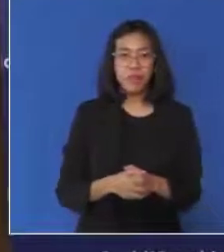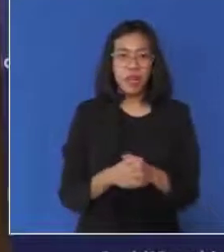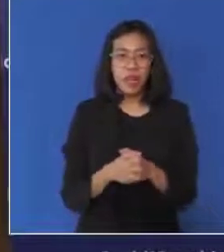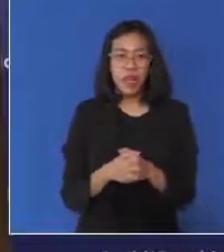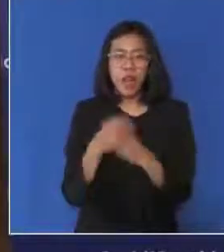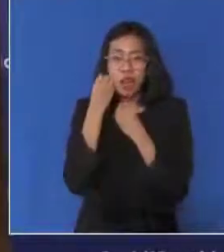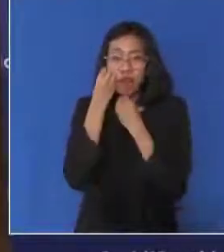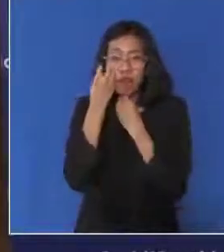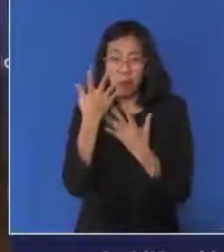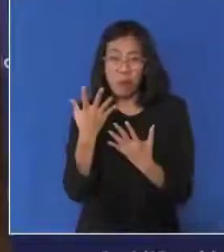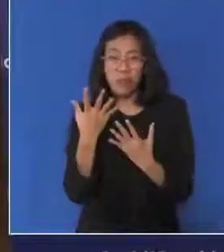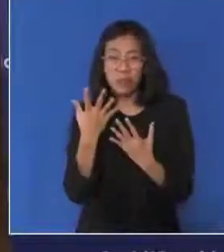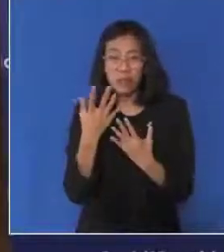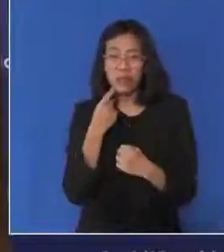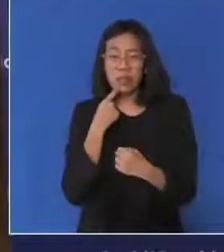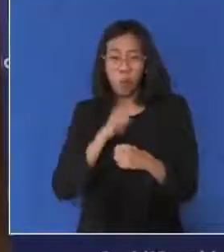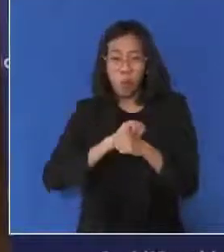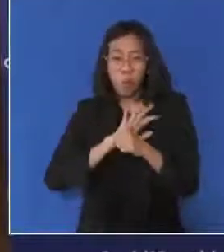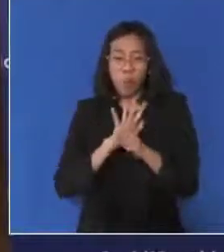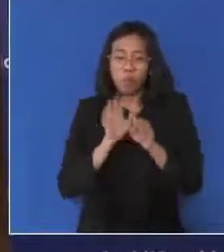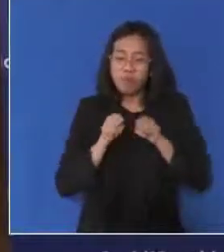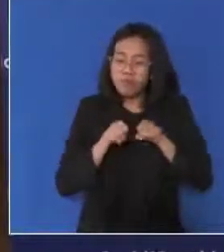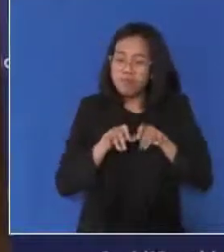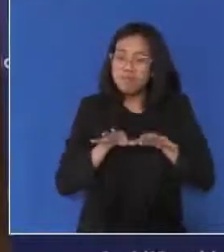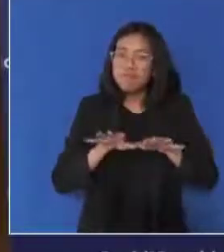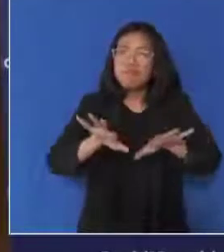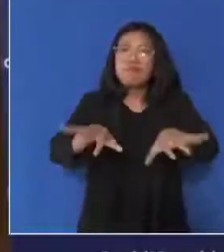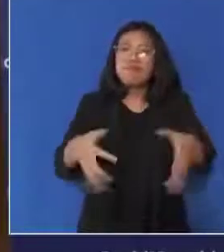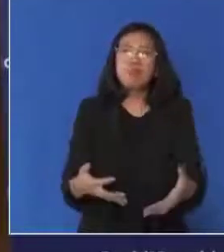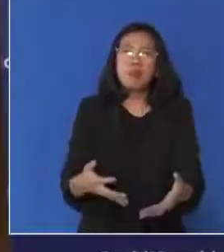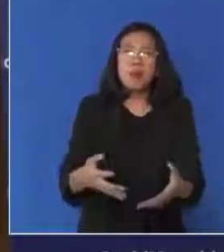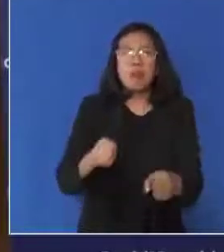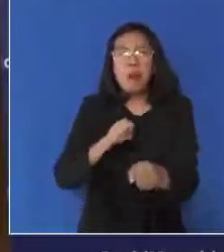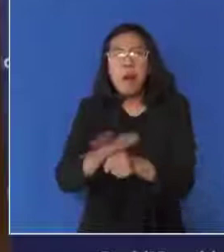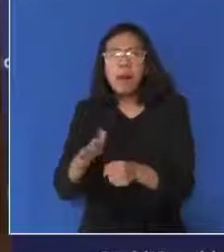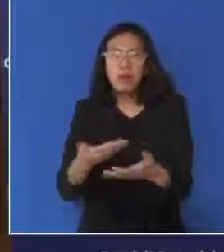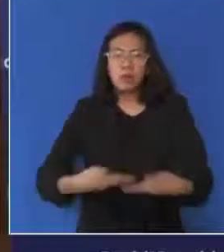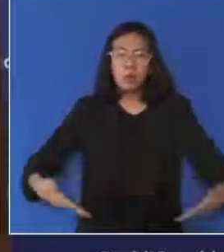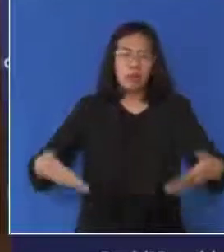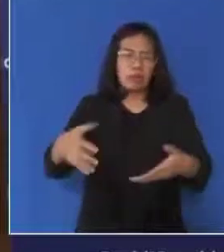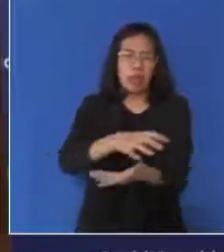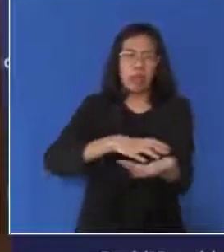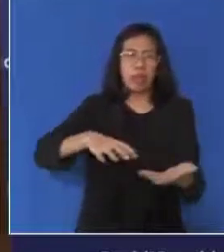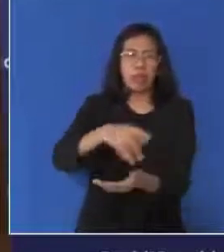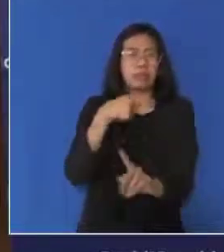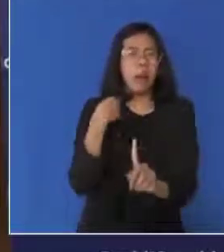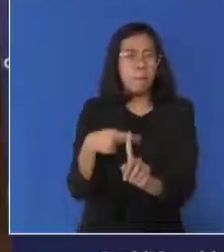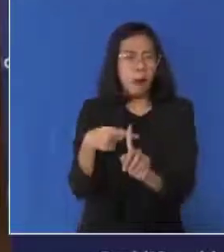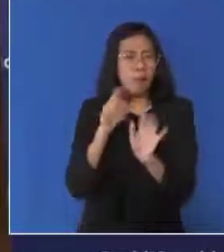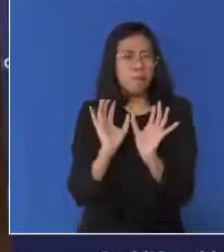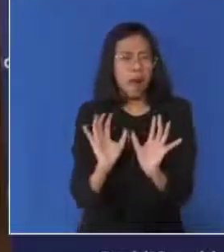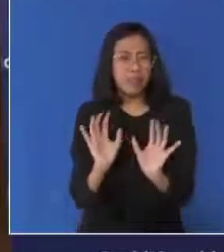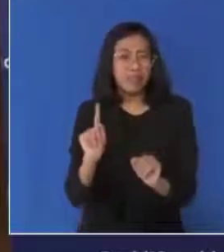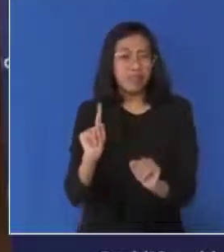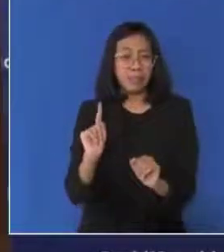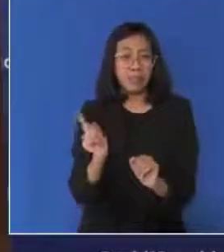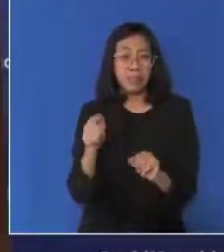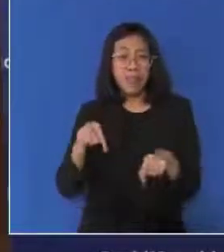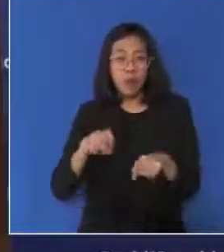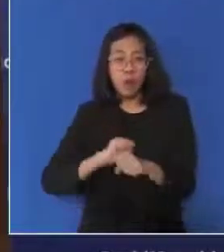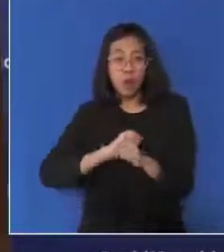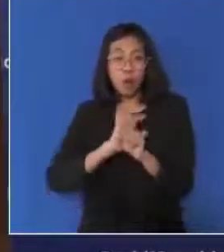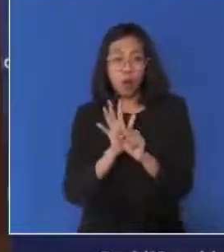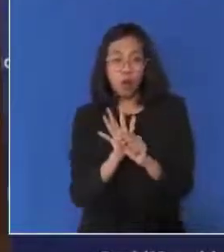sekarang sudah mengglobal karena turut memperkeruh situasi kita saat ini di situasi pandemic